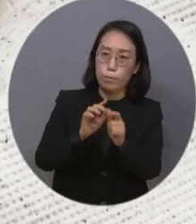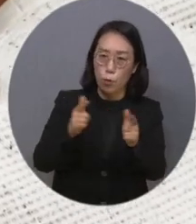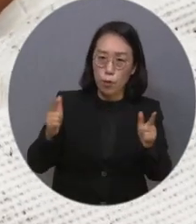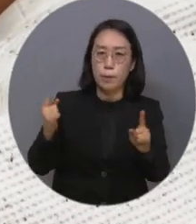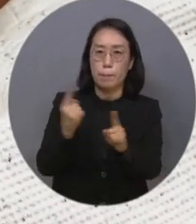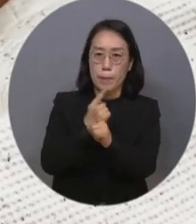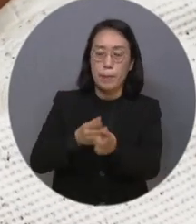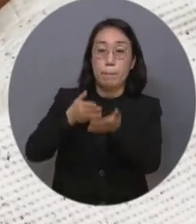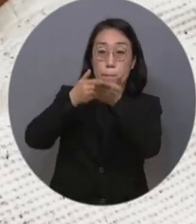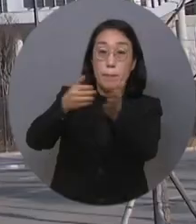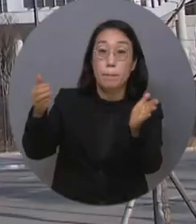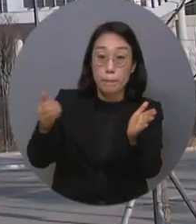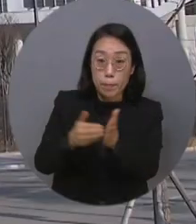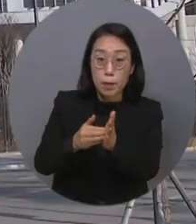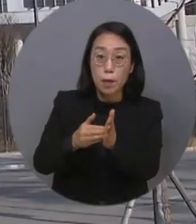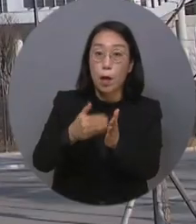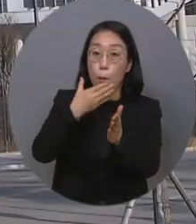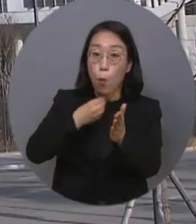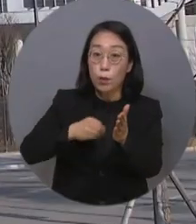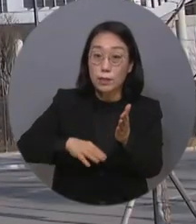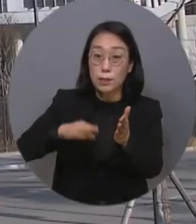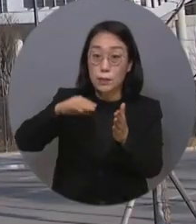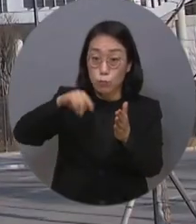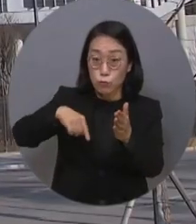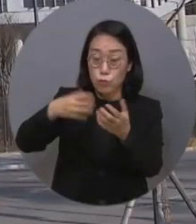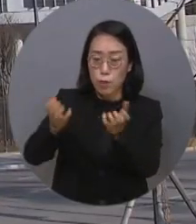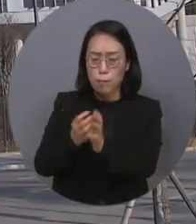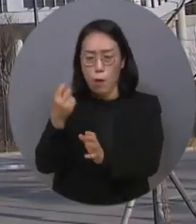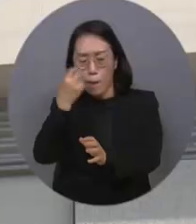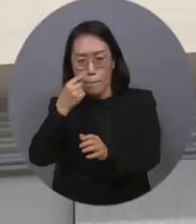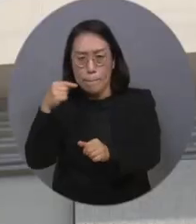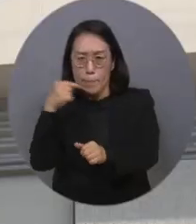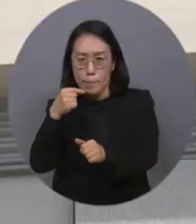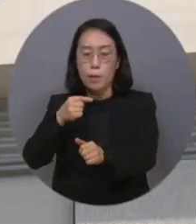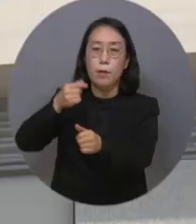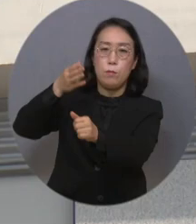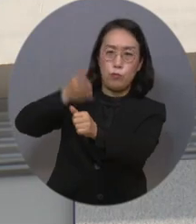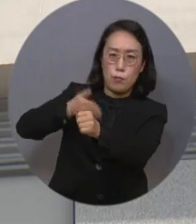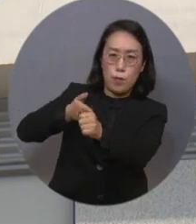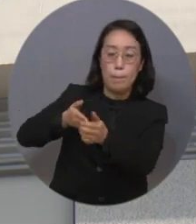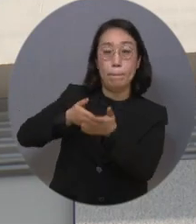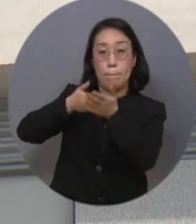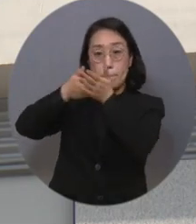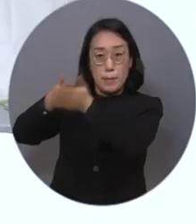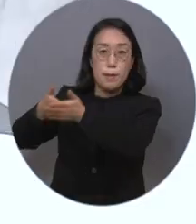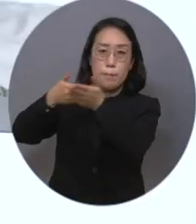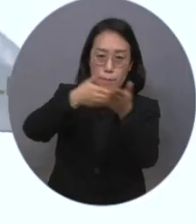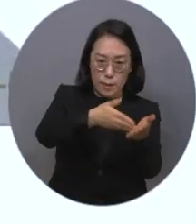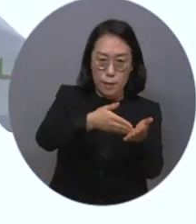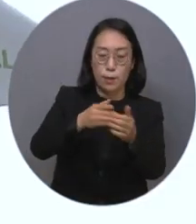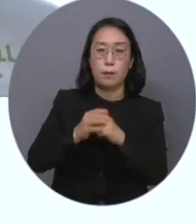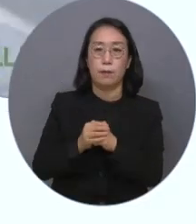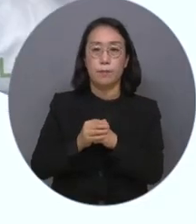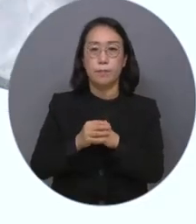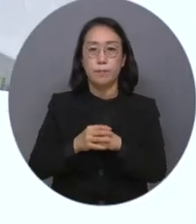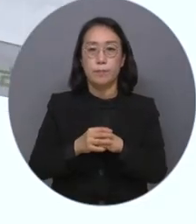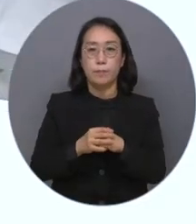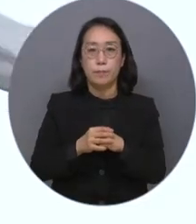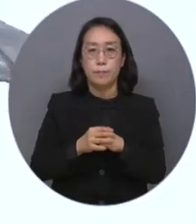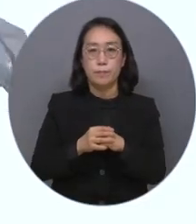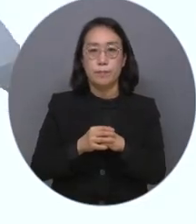개선을 권고했으며 보건복지부에는 관리감독 강화를 요청하겠다는 뜻을 전했습니다. 복지TV